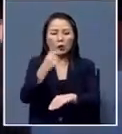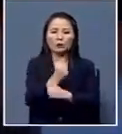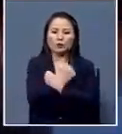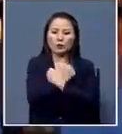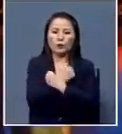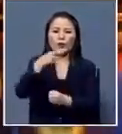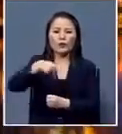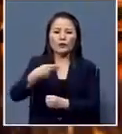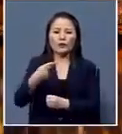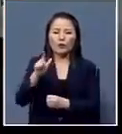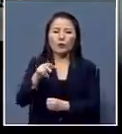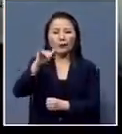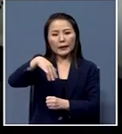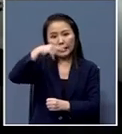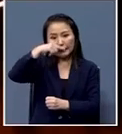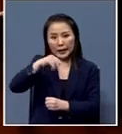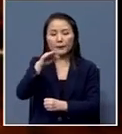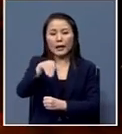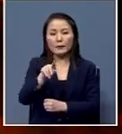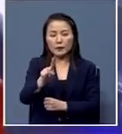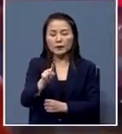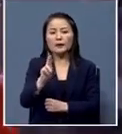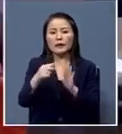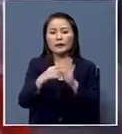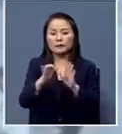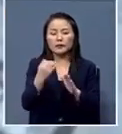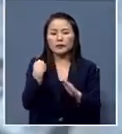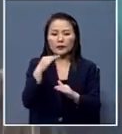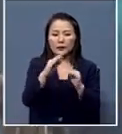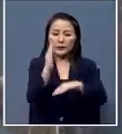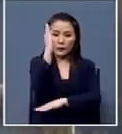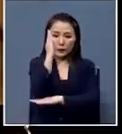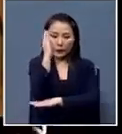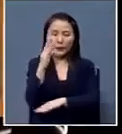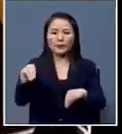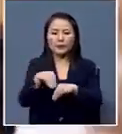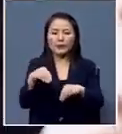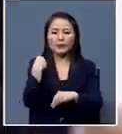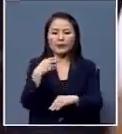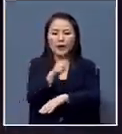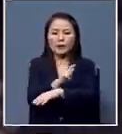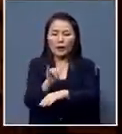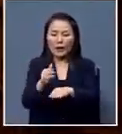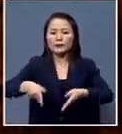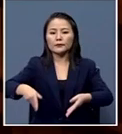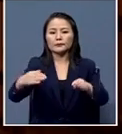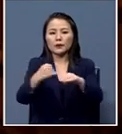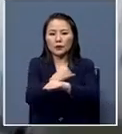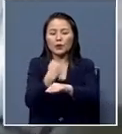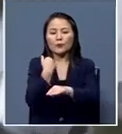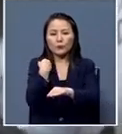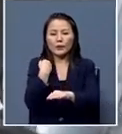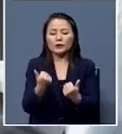มวิทพหลโยธินพญาไทพระราม1ราชดำริราชวิถีศรีอยุธยาและสาธุประดิษฐ์ค่ะ